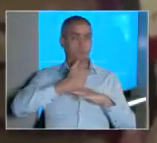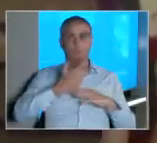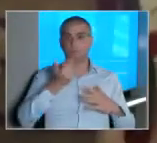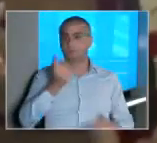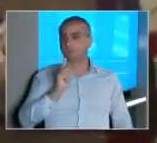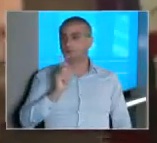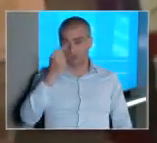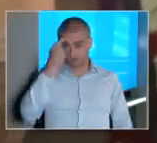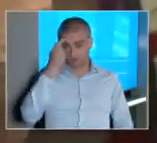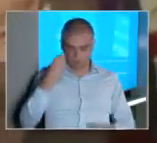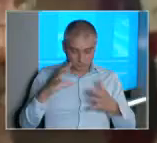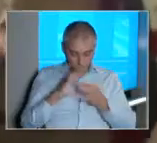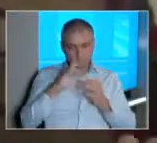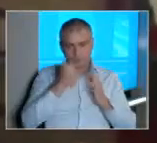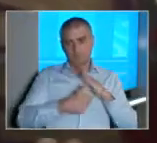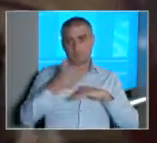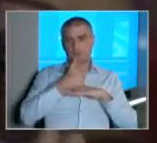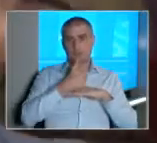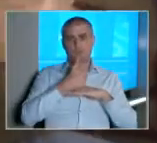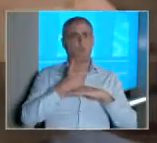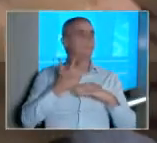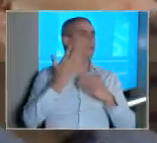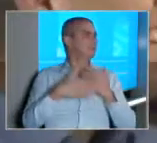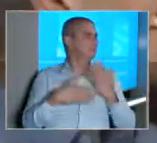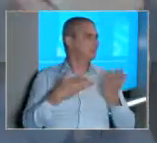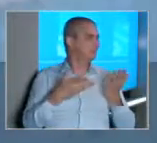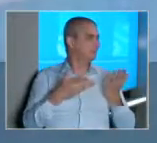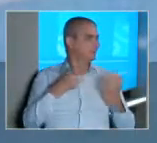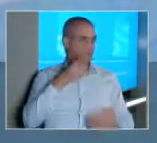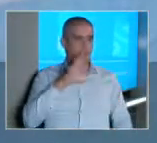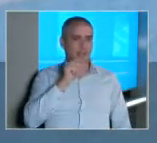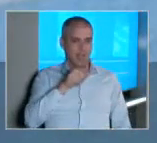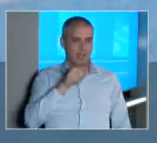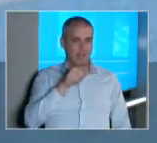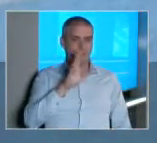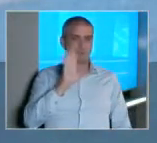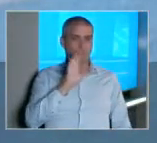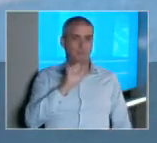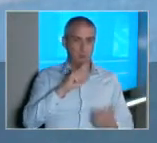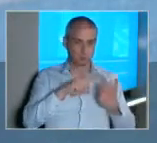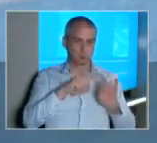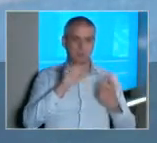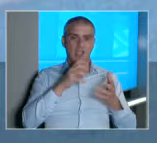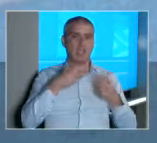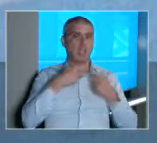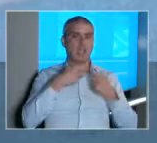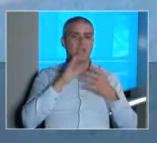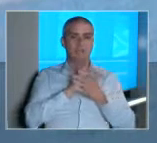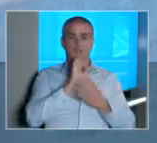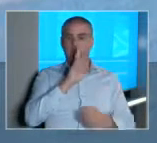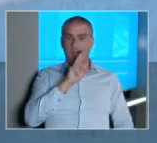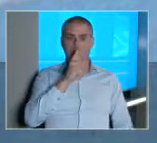אז מי שיודע לחבר צריך לעמוד בראש. טוב, לסיום, איתמר בן גביר לקח לך, לבצלאל סמוטריץ', לחבריו של רפי